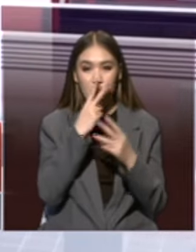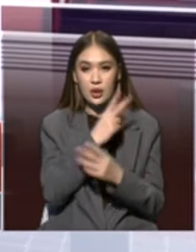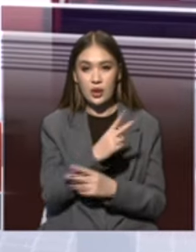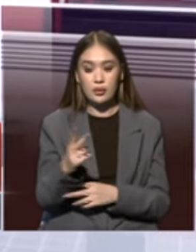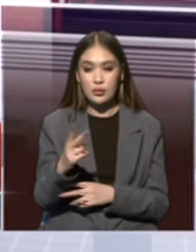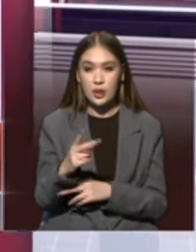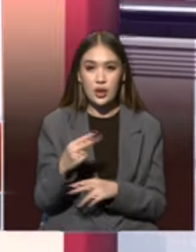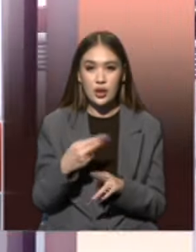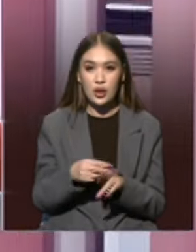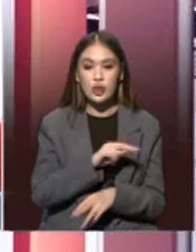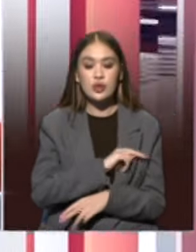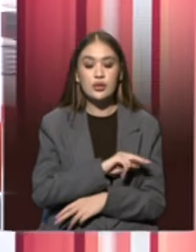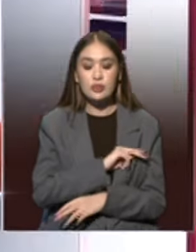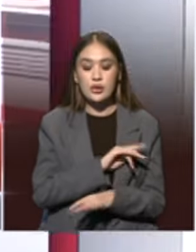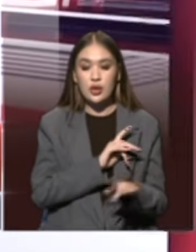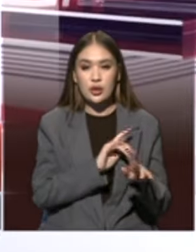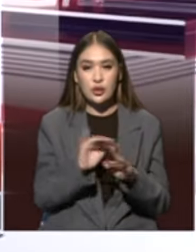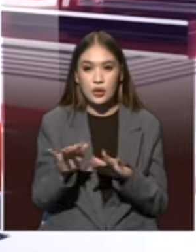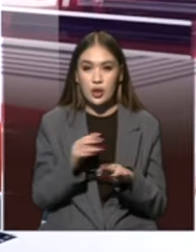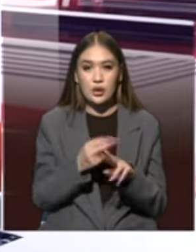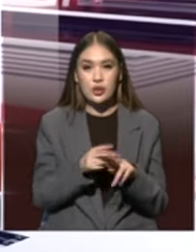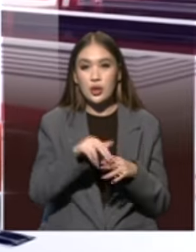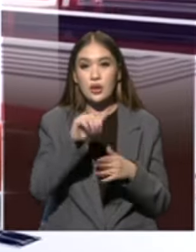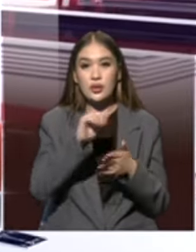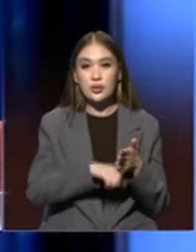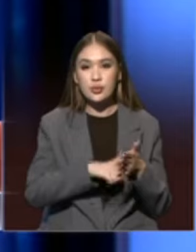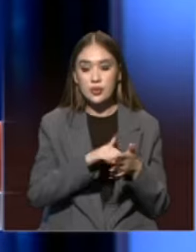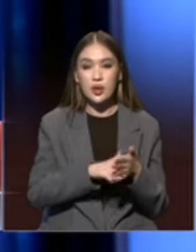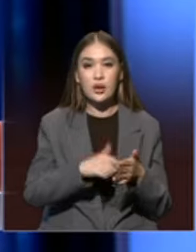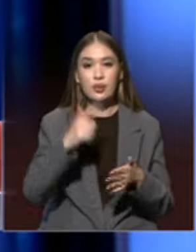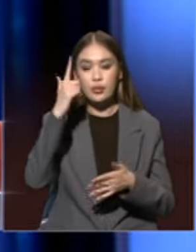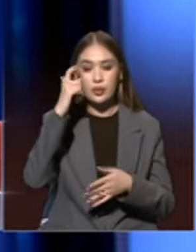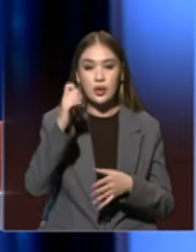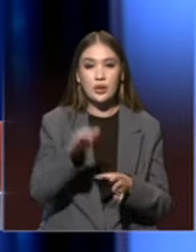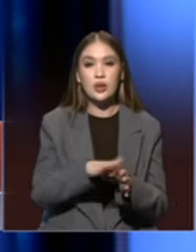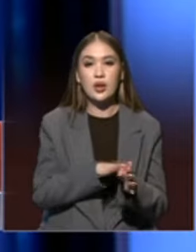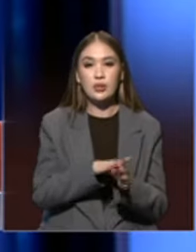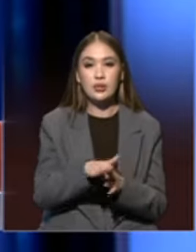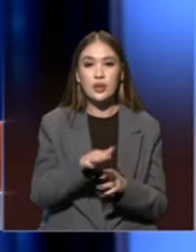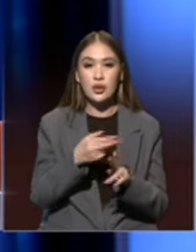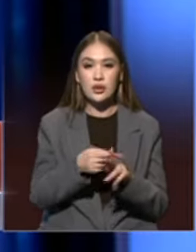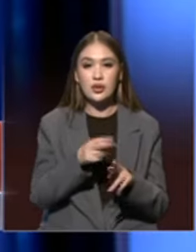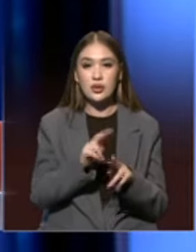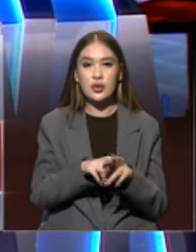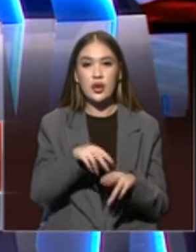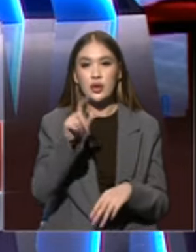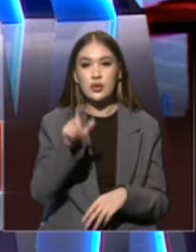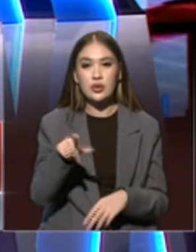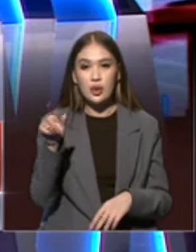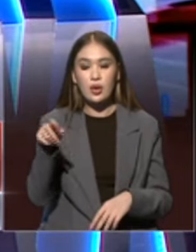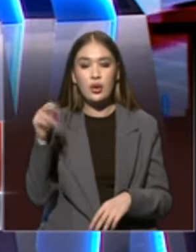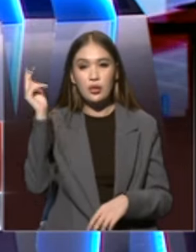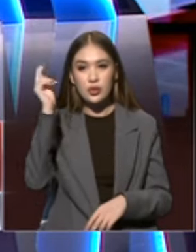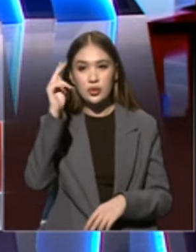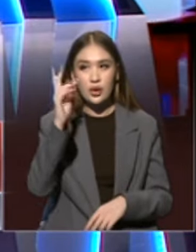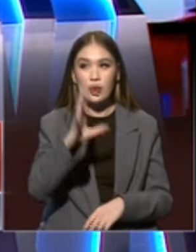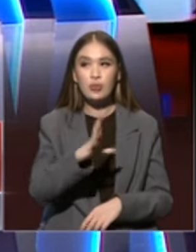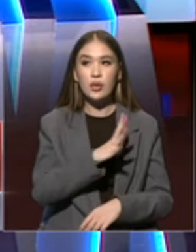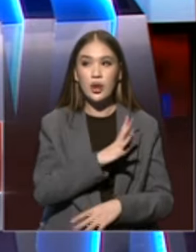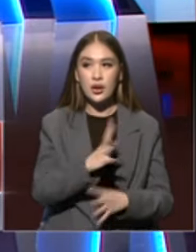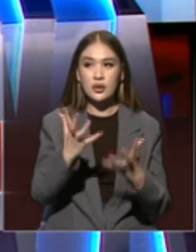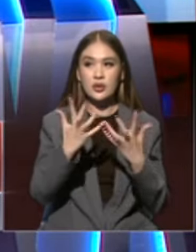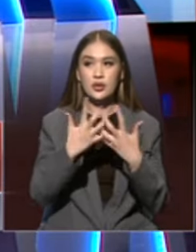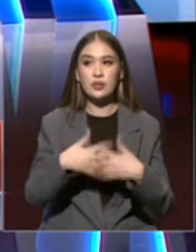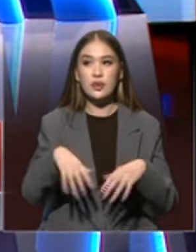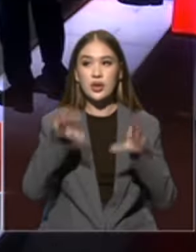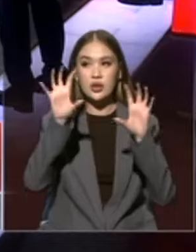ғана жұмыстар жүргізіліп жатыр. Сол себепті бұл жерде енді біліктілік талаптарына сәйкес бұл жігіттер әлдеқайда кәдімгі оқыған азаматтар деп есептеледі заңды